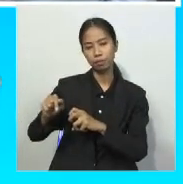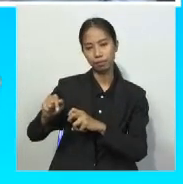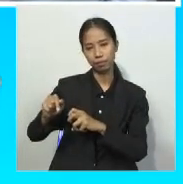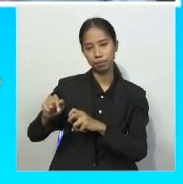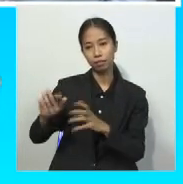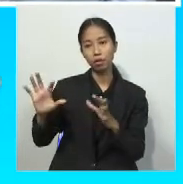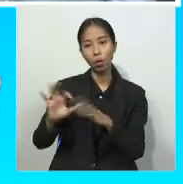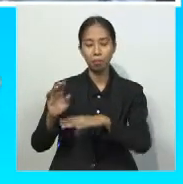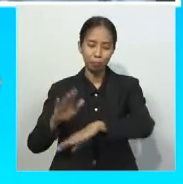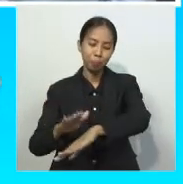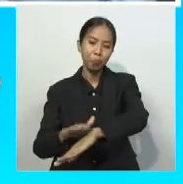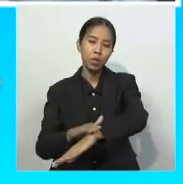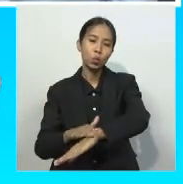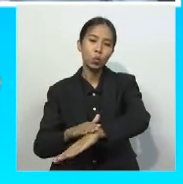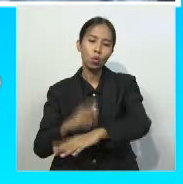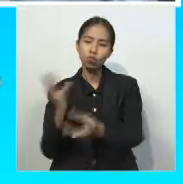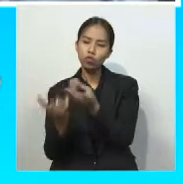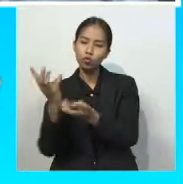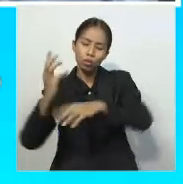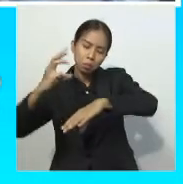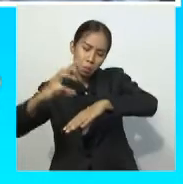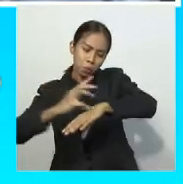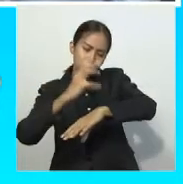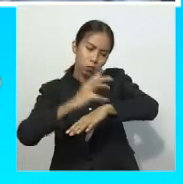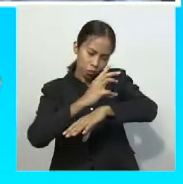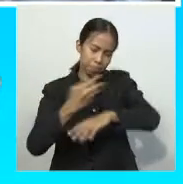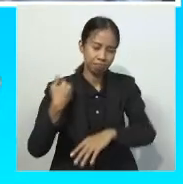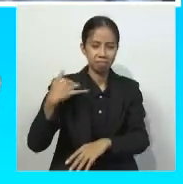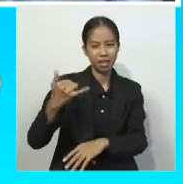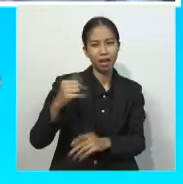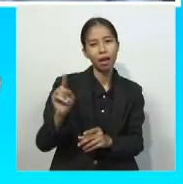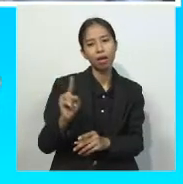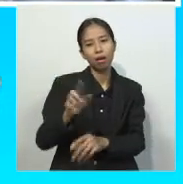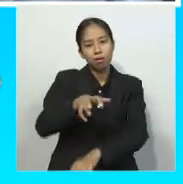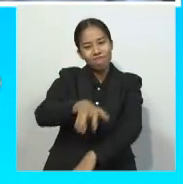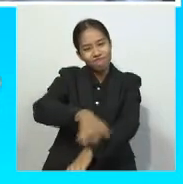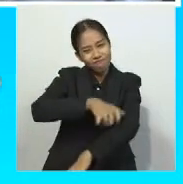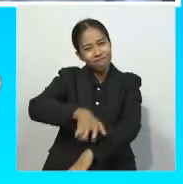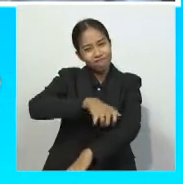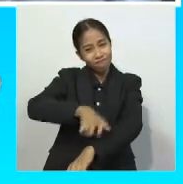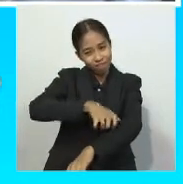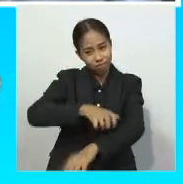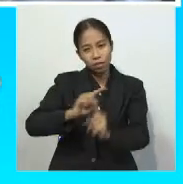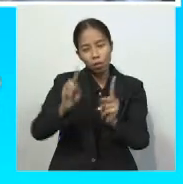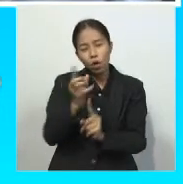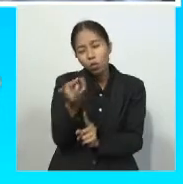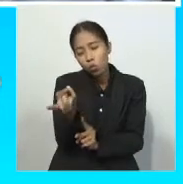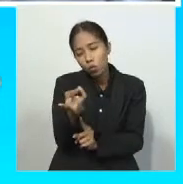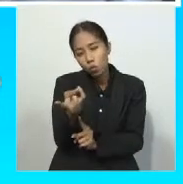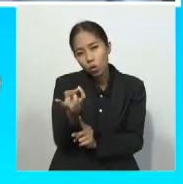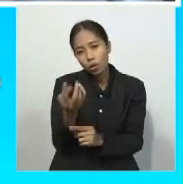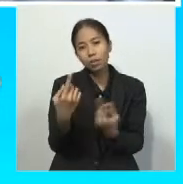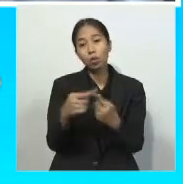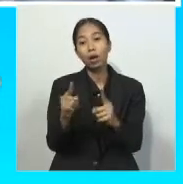เกี่ยวกับทางผิวหนังที่ถูกสัมผัสเช่นบางรายอาจจะมีอาการคันได้บ้างแต่ปริมาณน้อยฮะแล้วพ